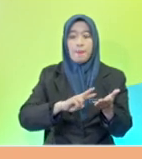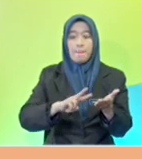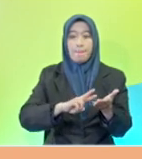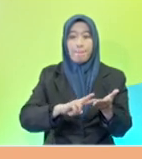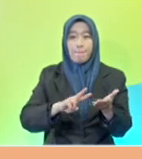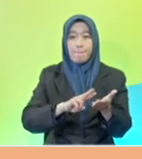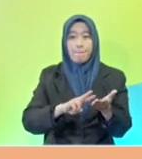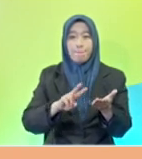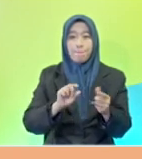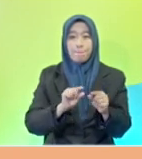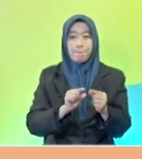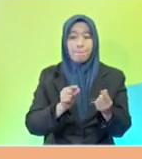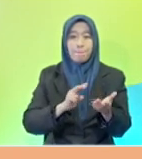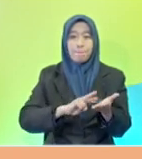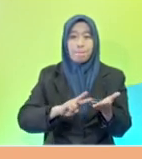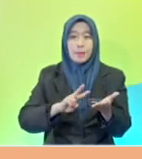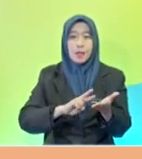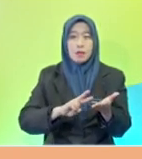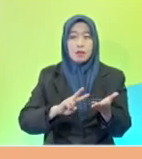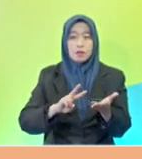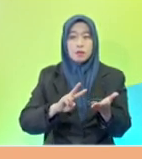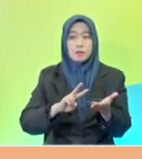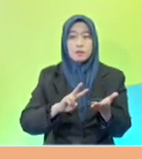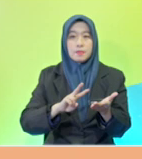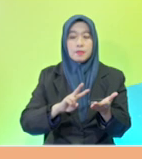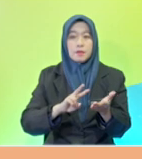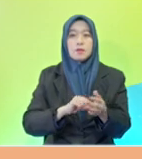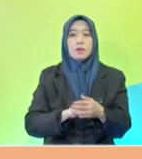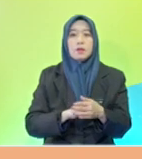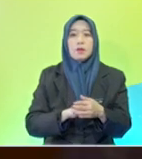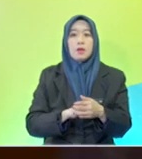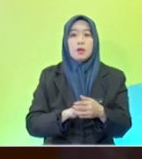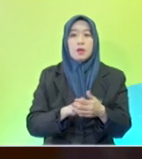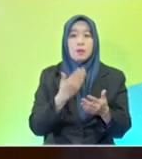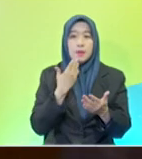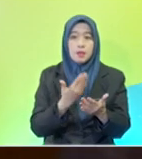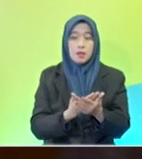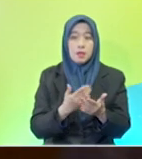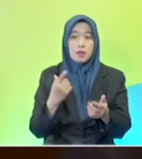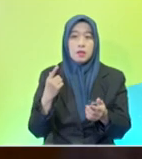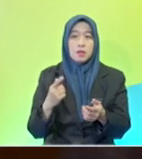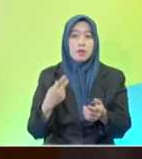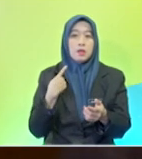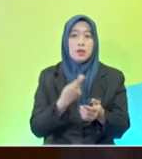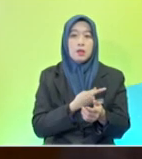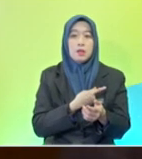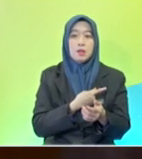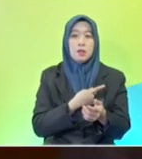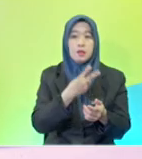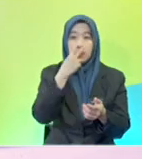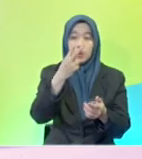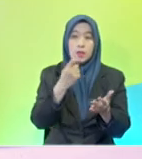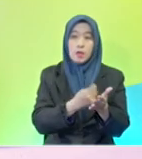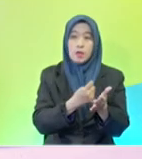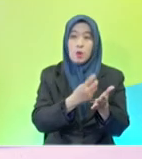biiznillah wa may yu'min. Okay, sadaqallahulazim. Baiklah, kita lihat tanda waqaf yang keempat, iaitu